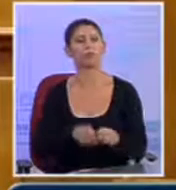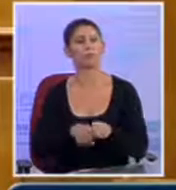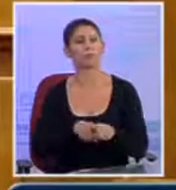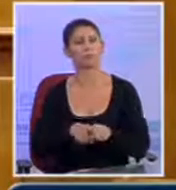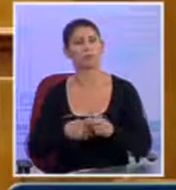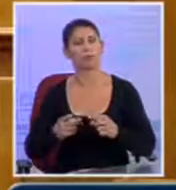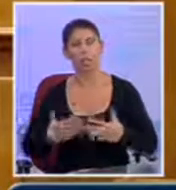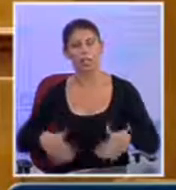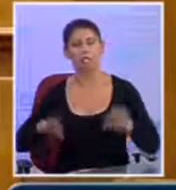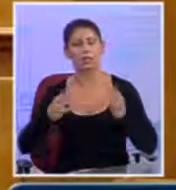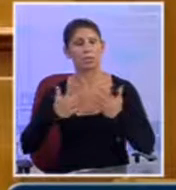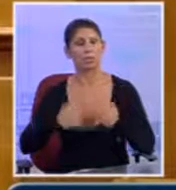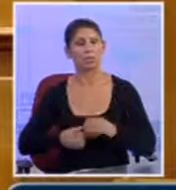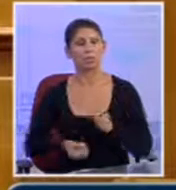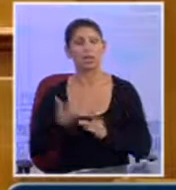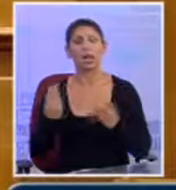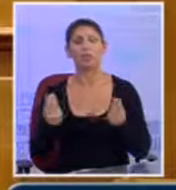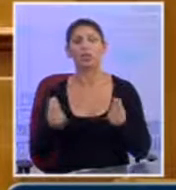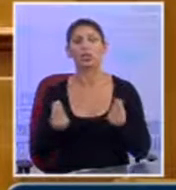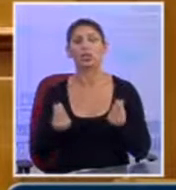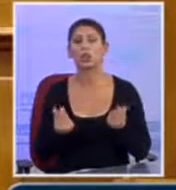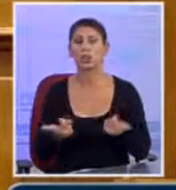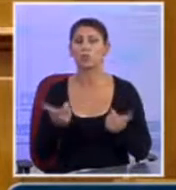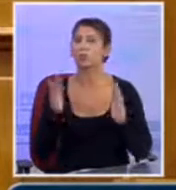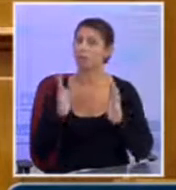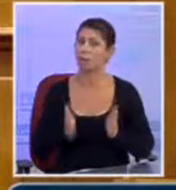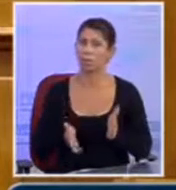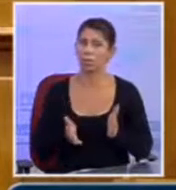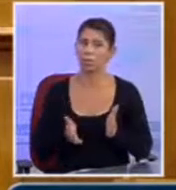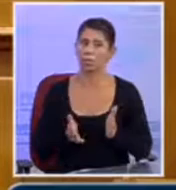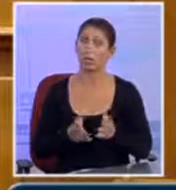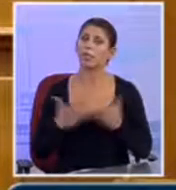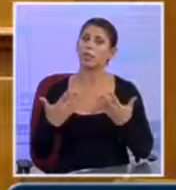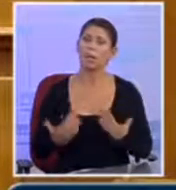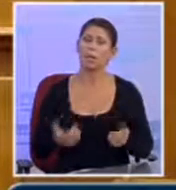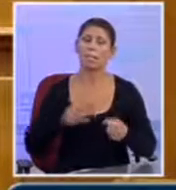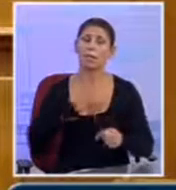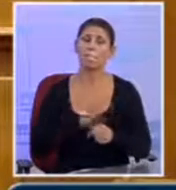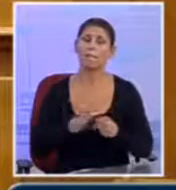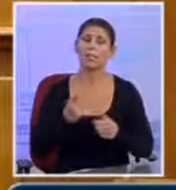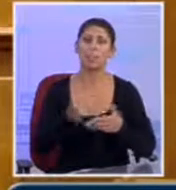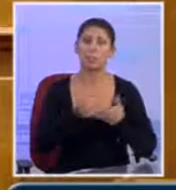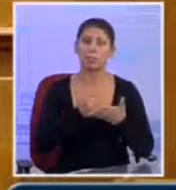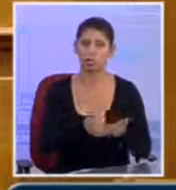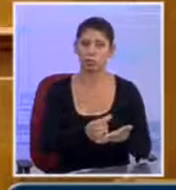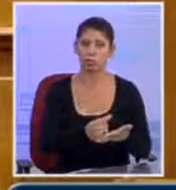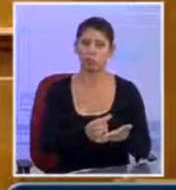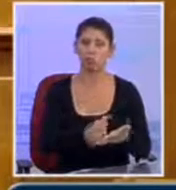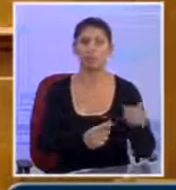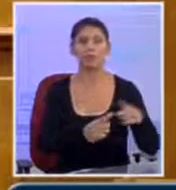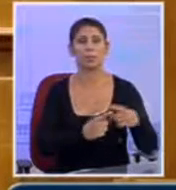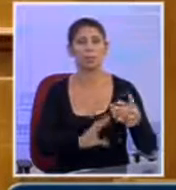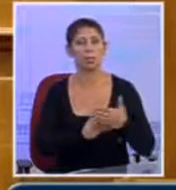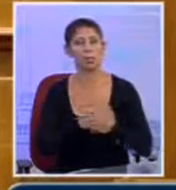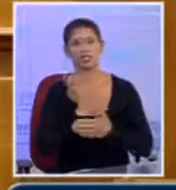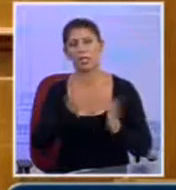ενεργοποίηση νέων εργαλείων με τα οποία θα μπορέσουμε να υπάρξει επάρκεια χρηματοδότησης τύπου